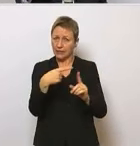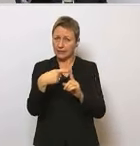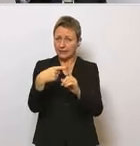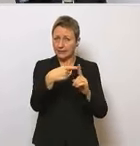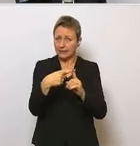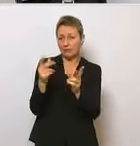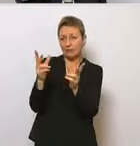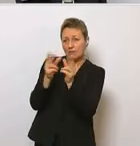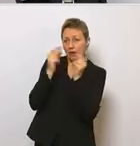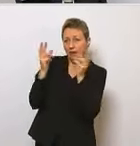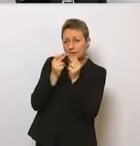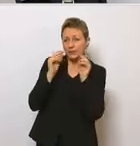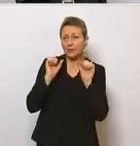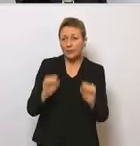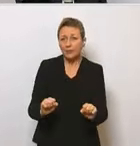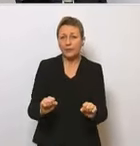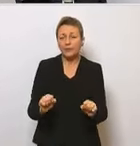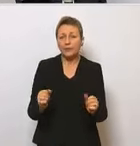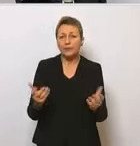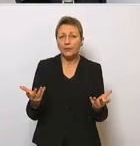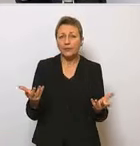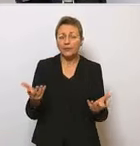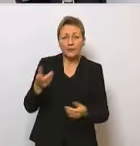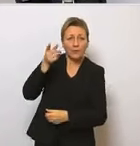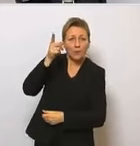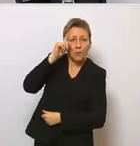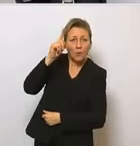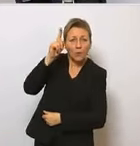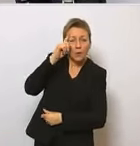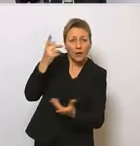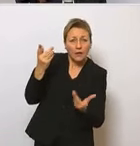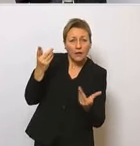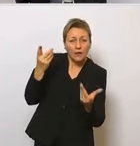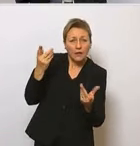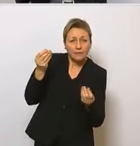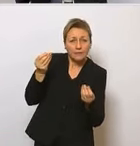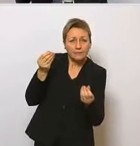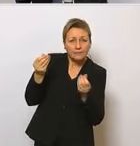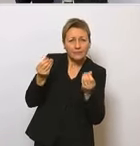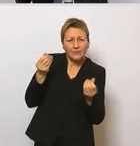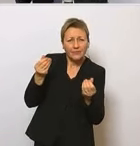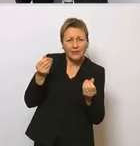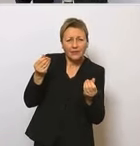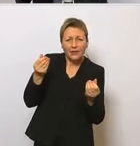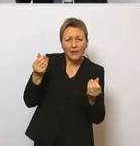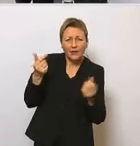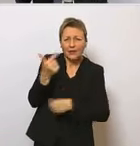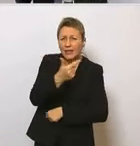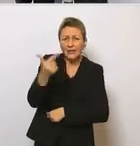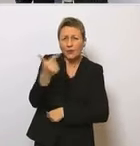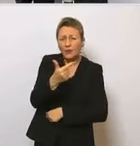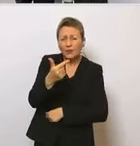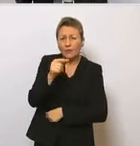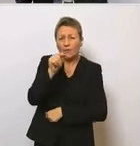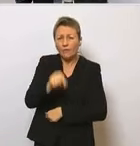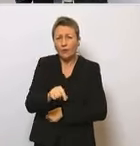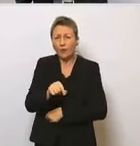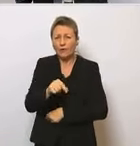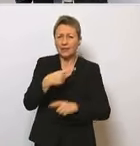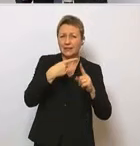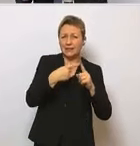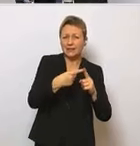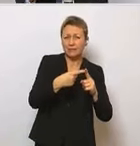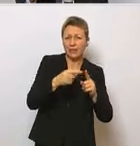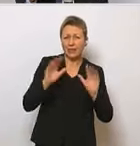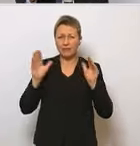pouvez nous expliquer pourquoi est-ce que vous pensez qu'il faut ces deux approches-là et quels sont les compromis